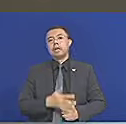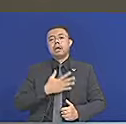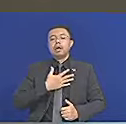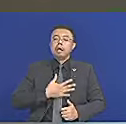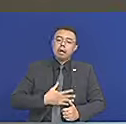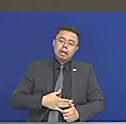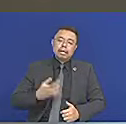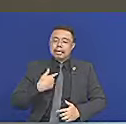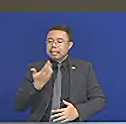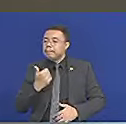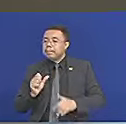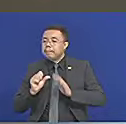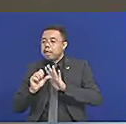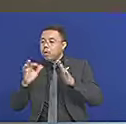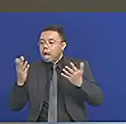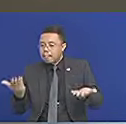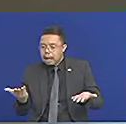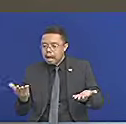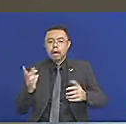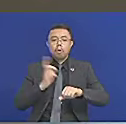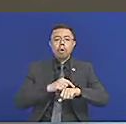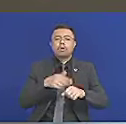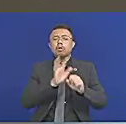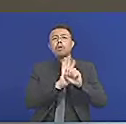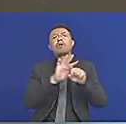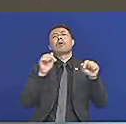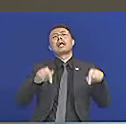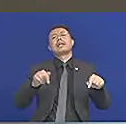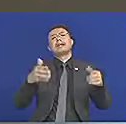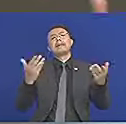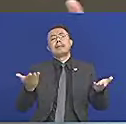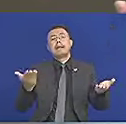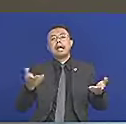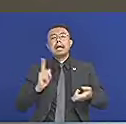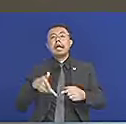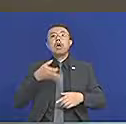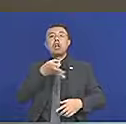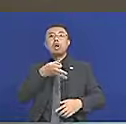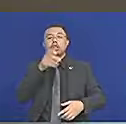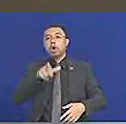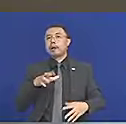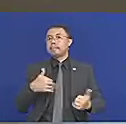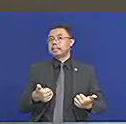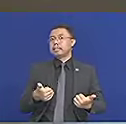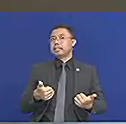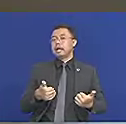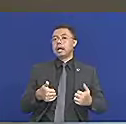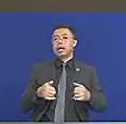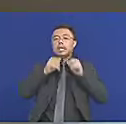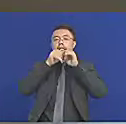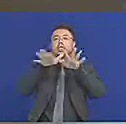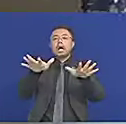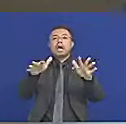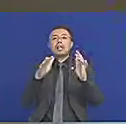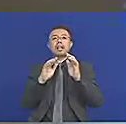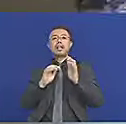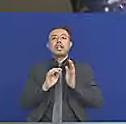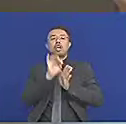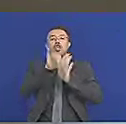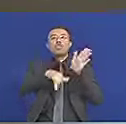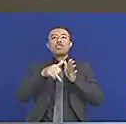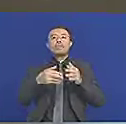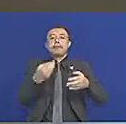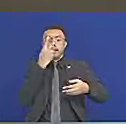Aduh, kita bisa bantu di tengah-tengah suasana COVID. Nah kalau di kota orang bisa pakai live streaming. Nih loh,